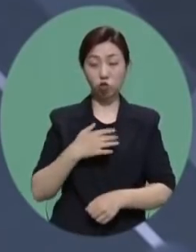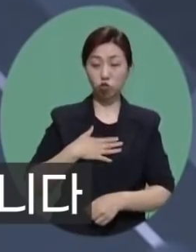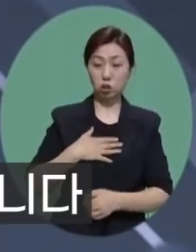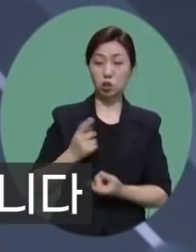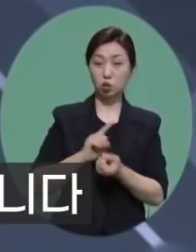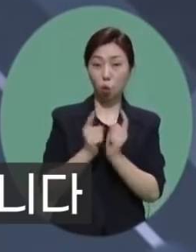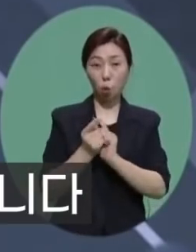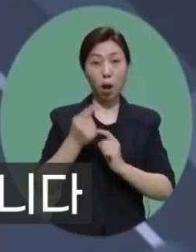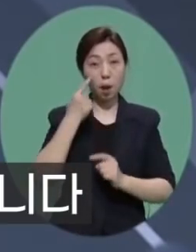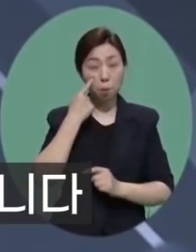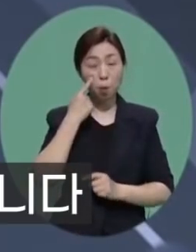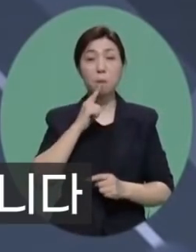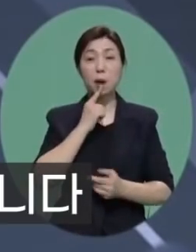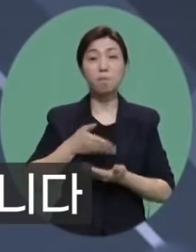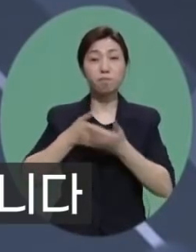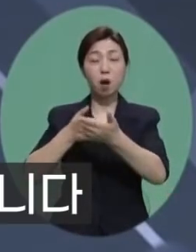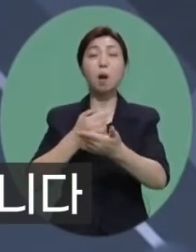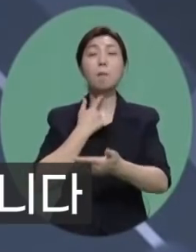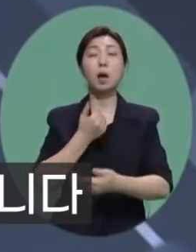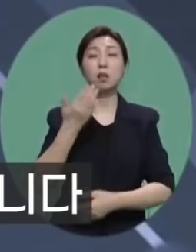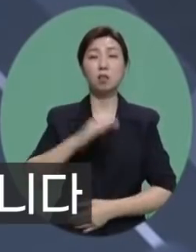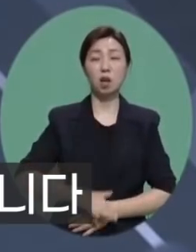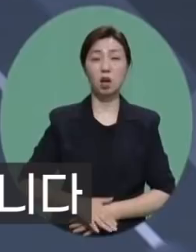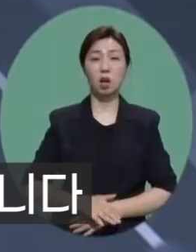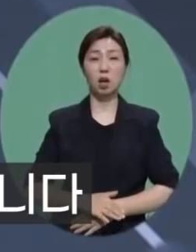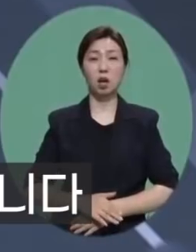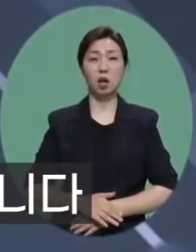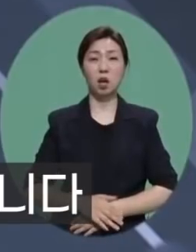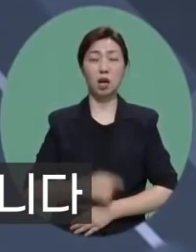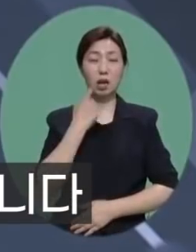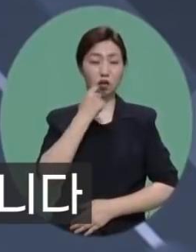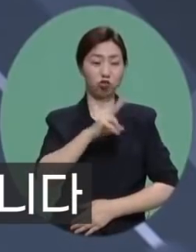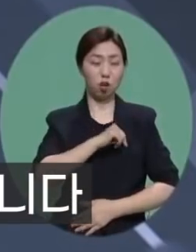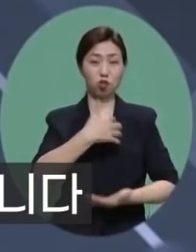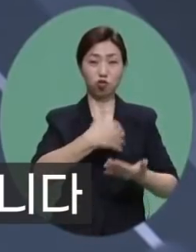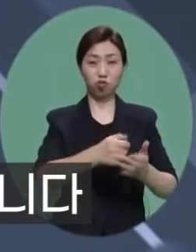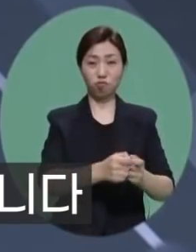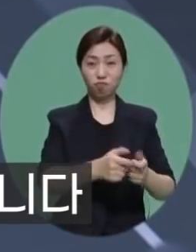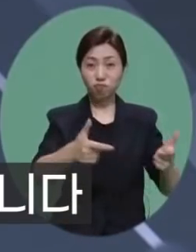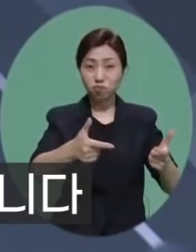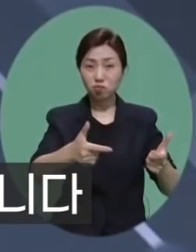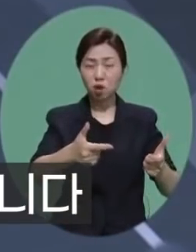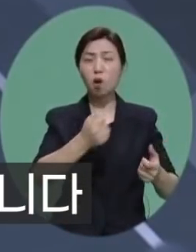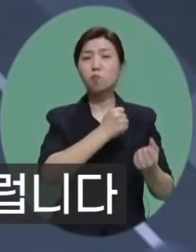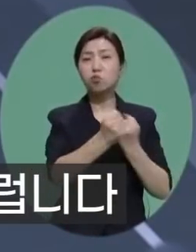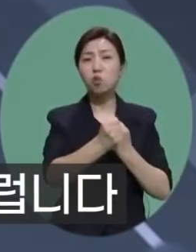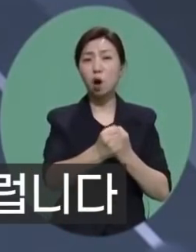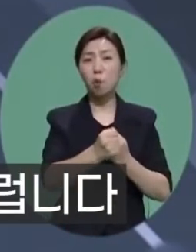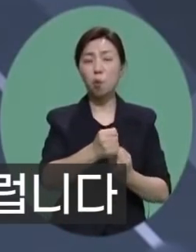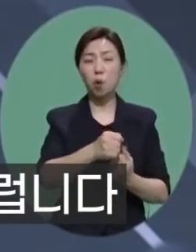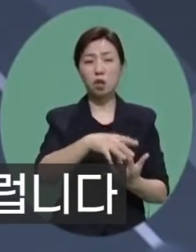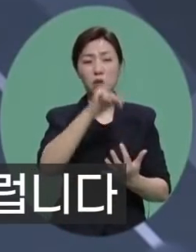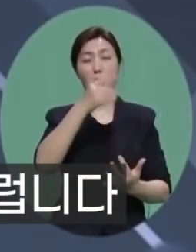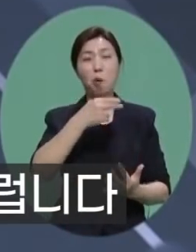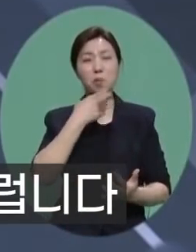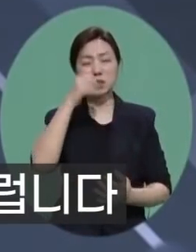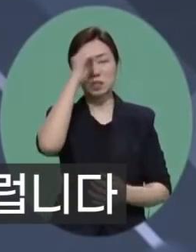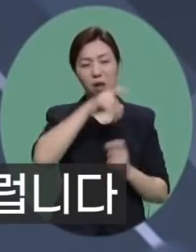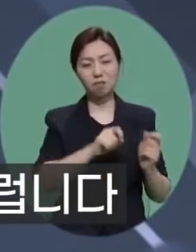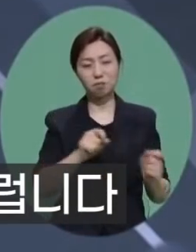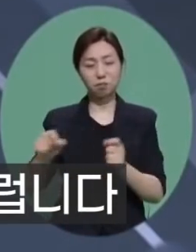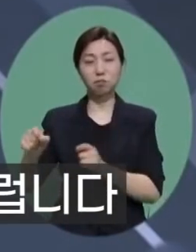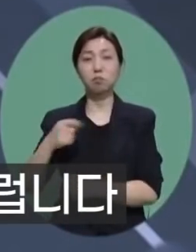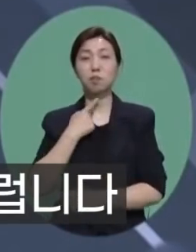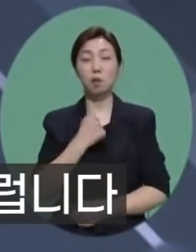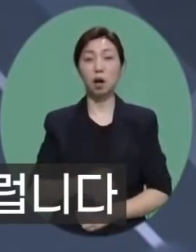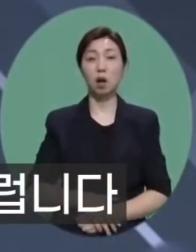했는데 지금까지 다수당이 이거를 채택하지 않고 여기까지 왔습니다. 그러고 선거를 지금 일주일